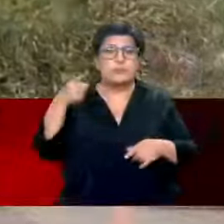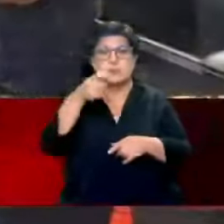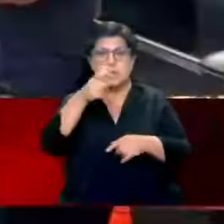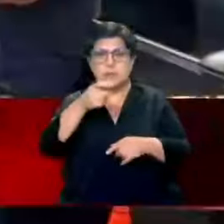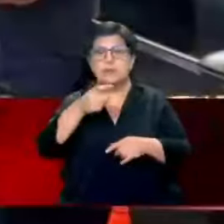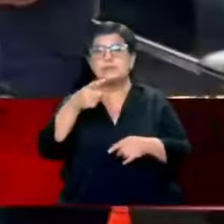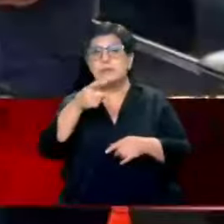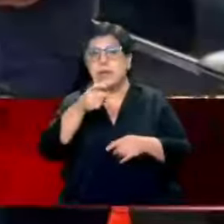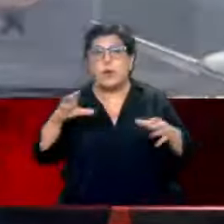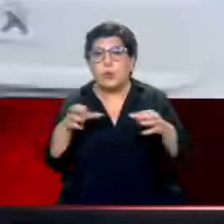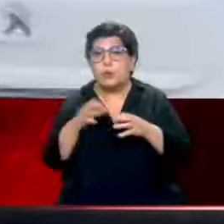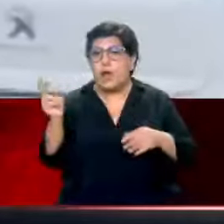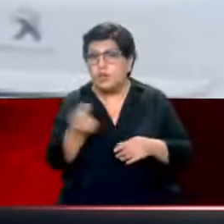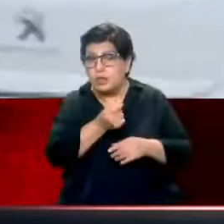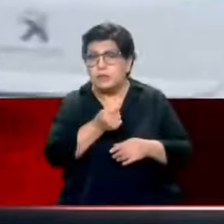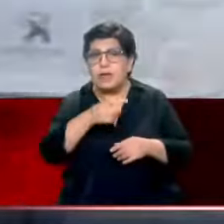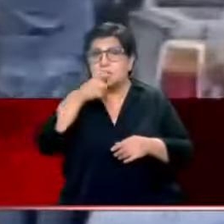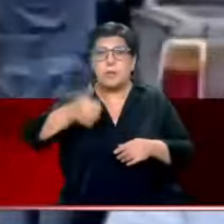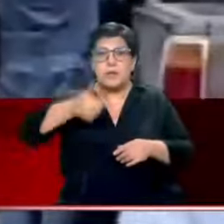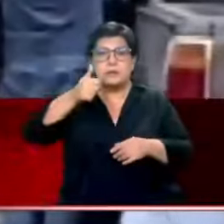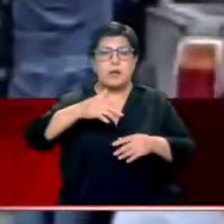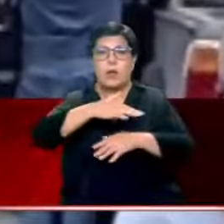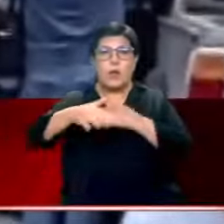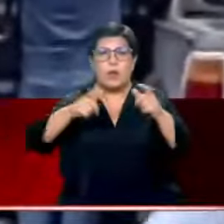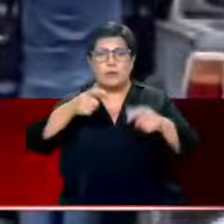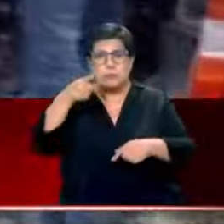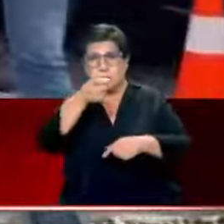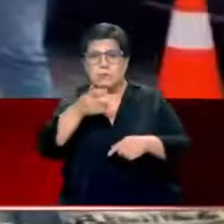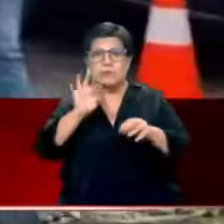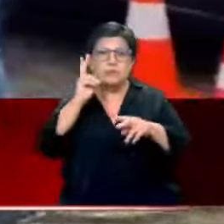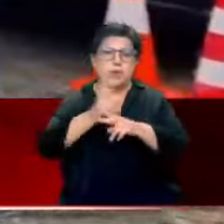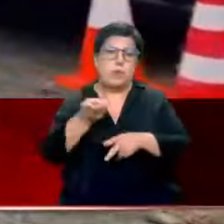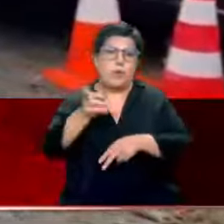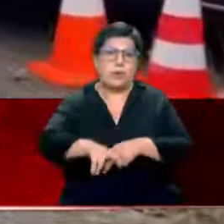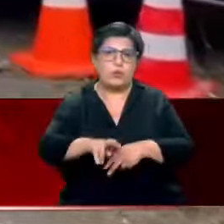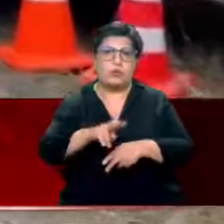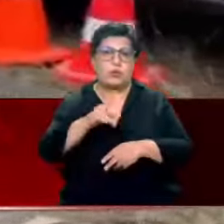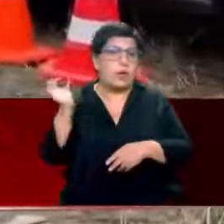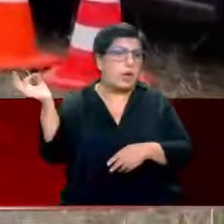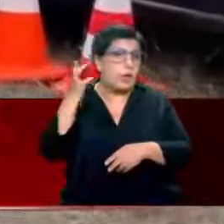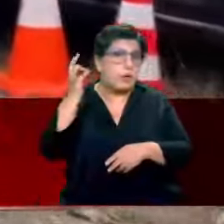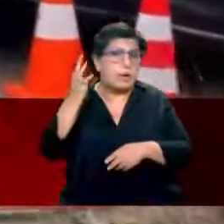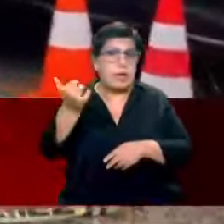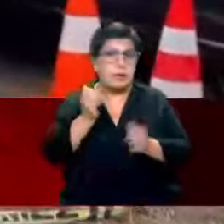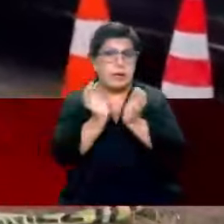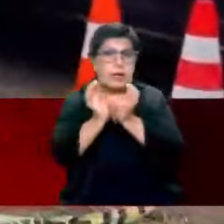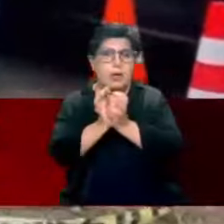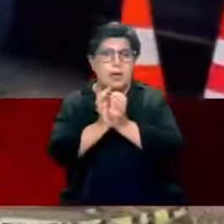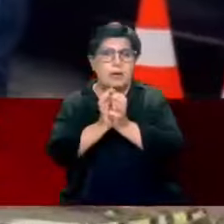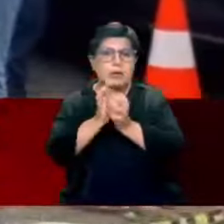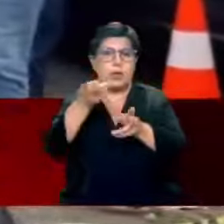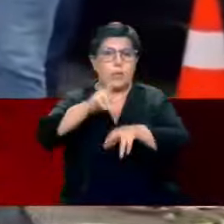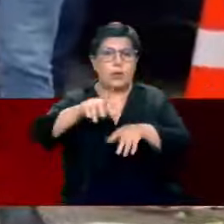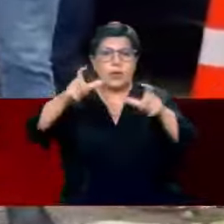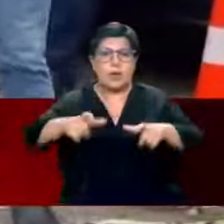Saldırgan veya silahlı grup kaçarken eski başkan olay yerinde hayatını kaybetti. Acı haberi alan yakınları olay yerine koştu.